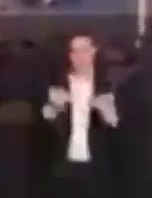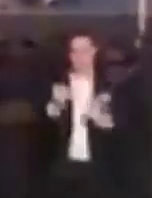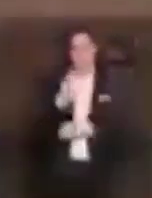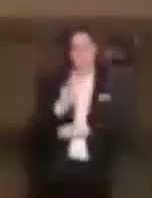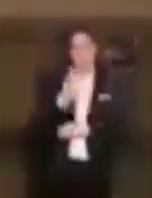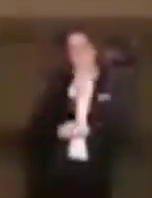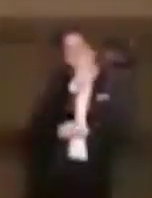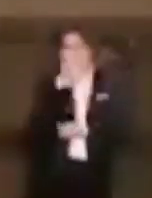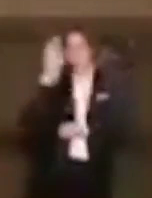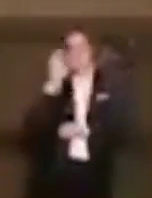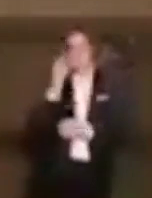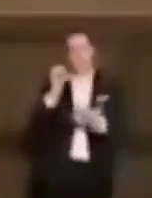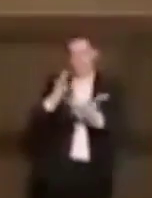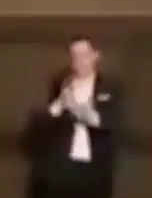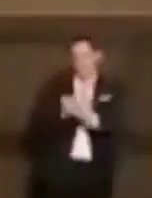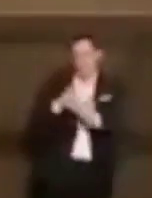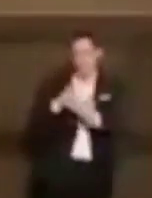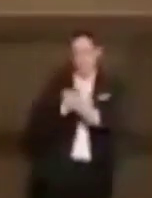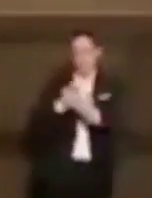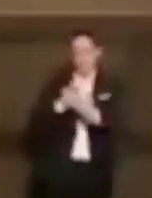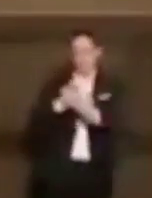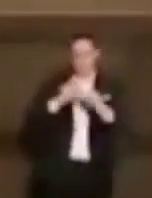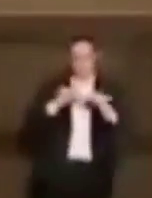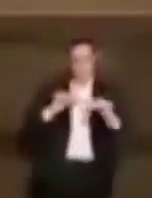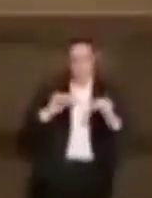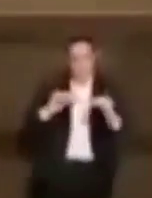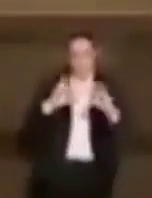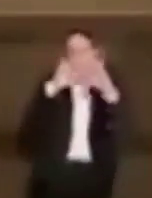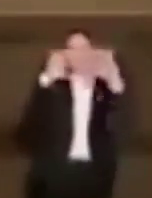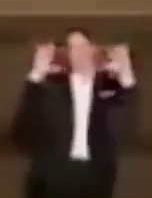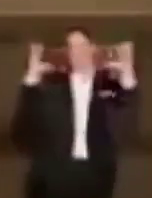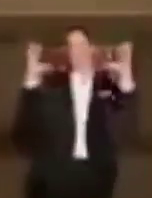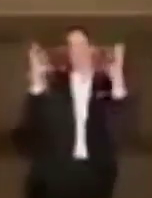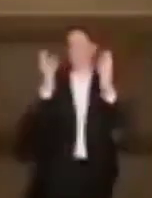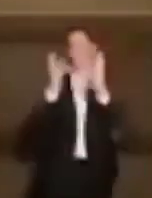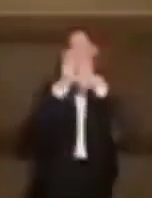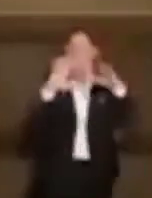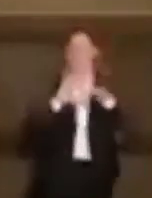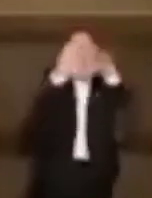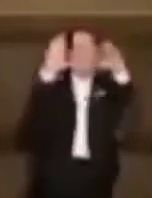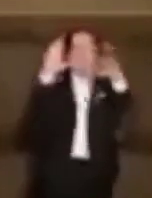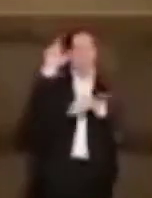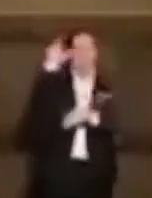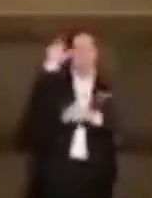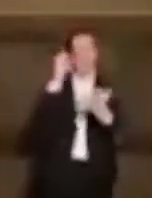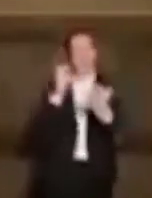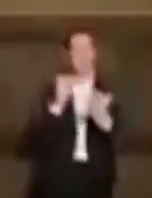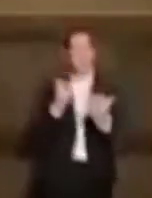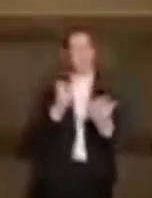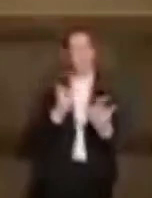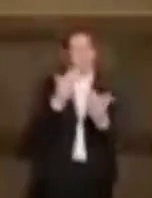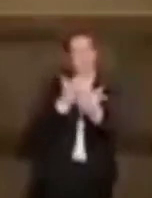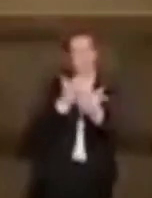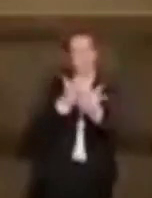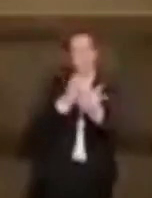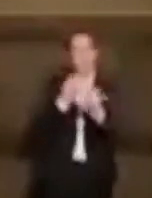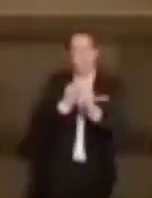مقابل صورت پیامبرتان گفت: ای مدعیان محبت به محمد،